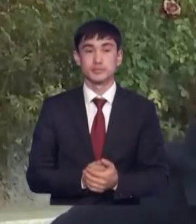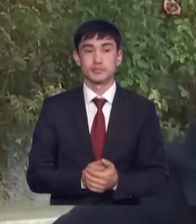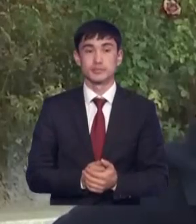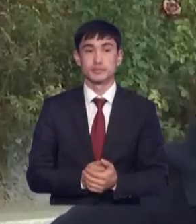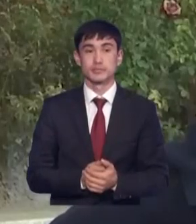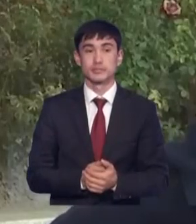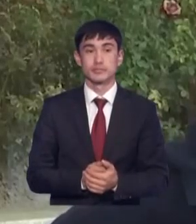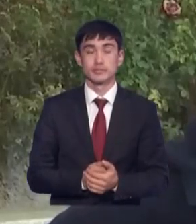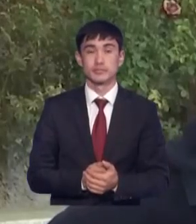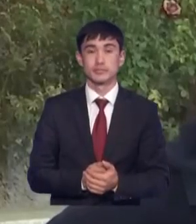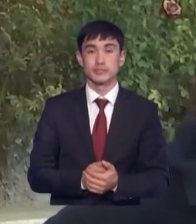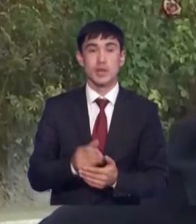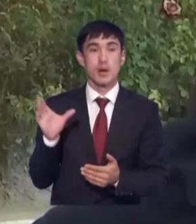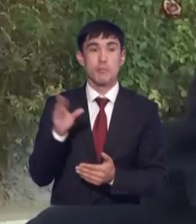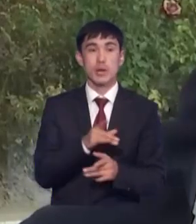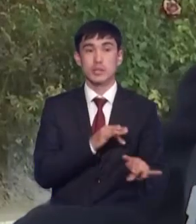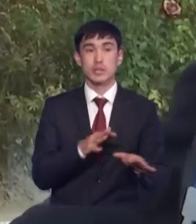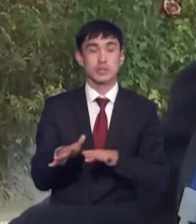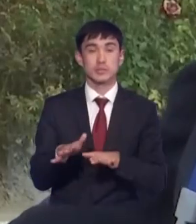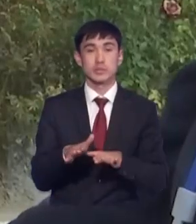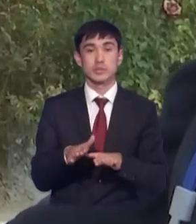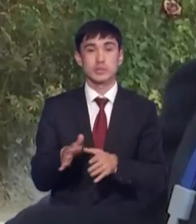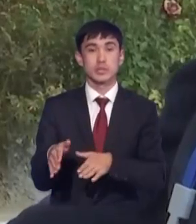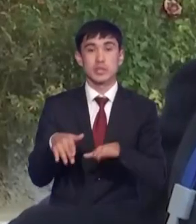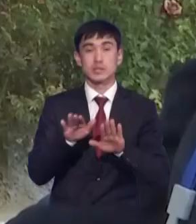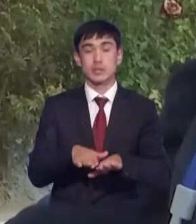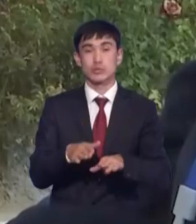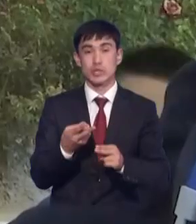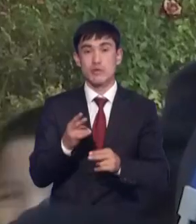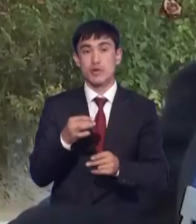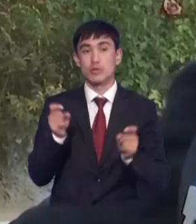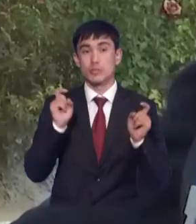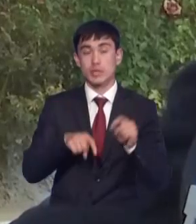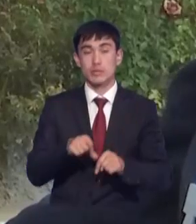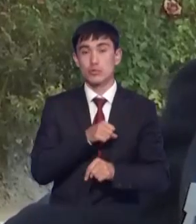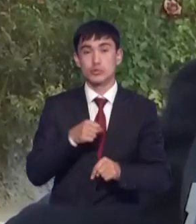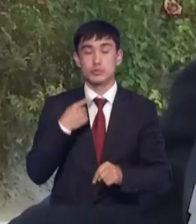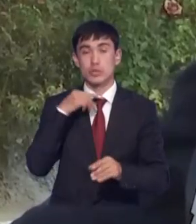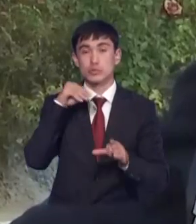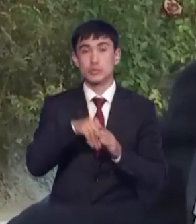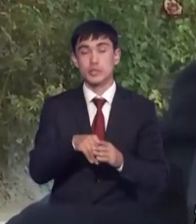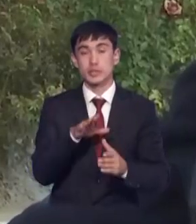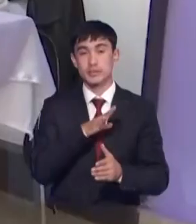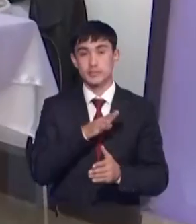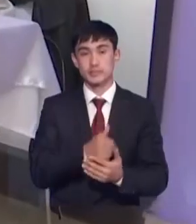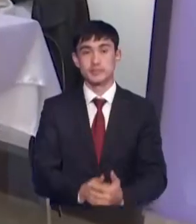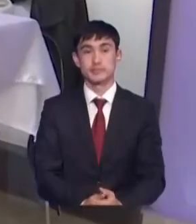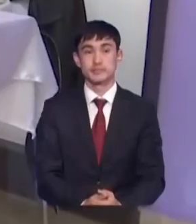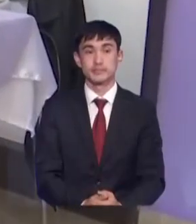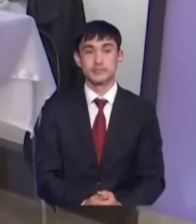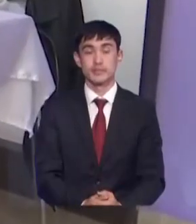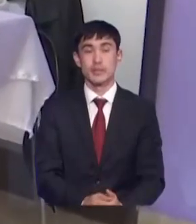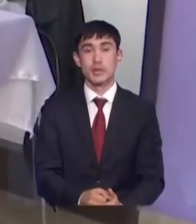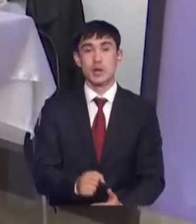мысалы, барлық тілігіміздің барлығын тастап осы референдумға келдік, өзіміздің дауысымызды бердік.